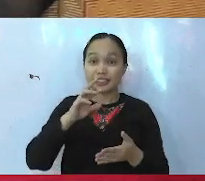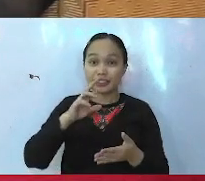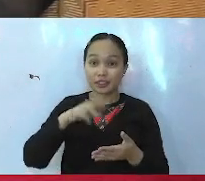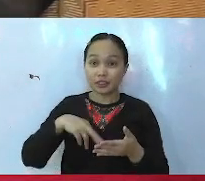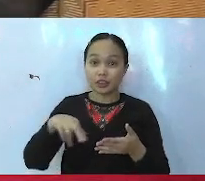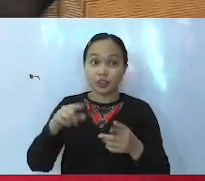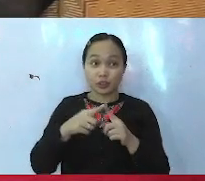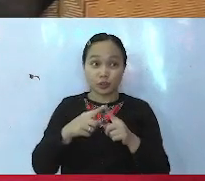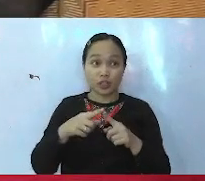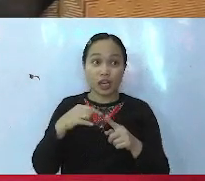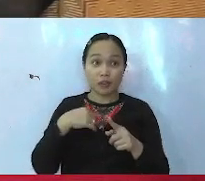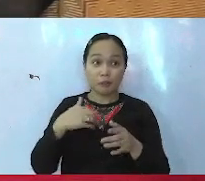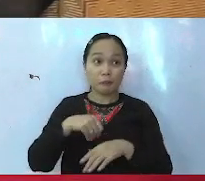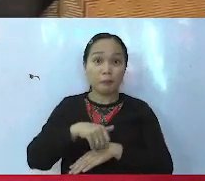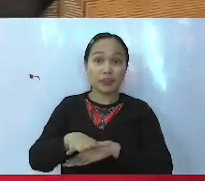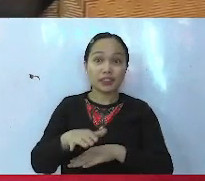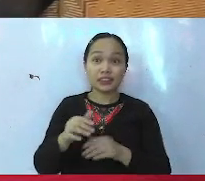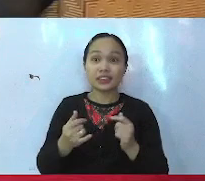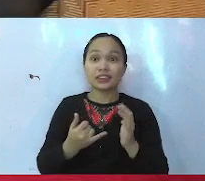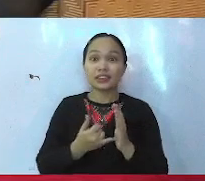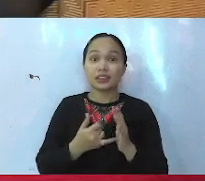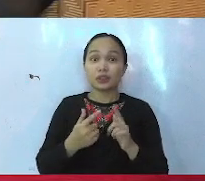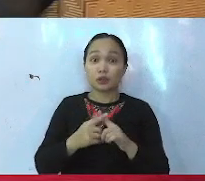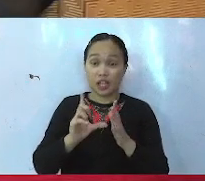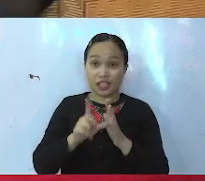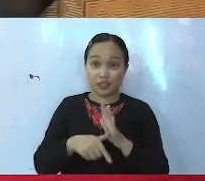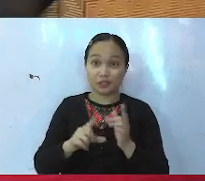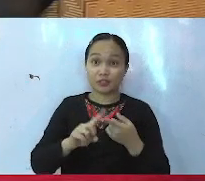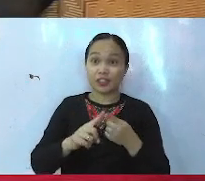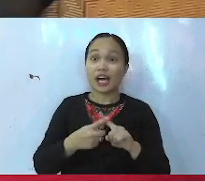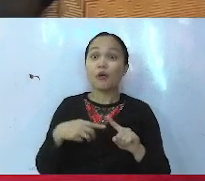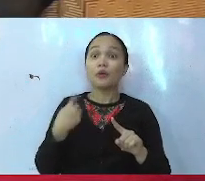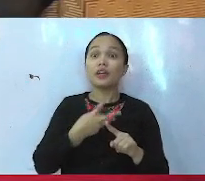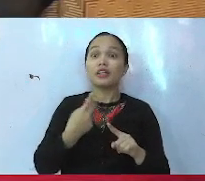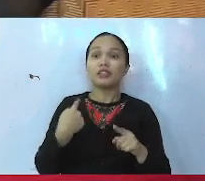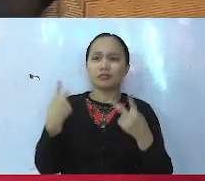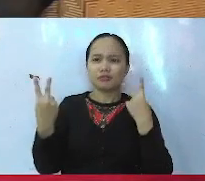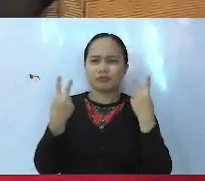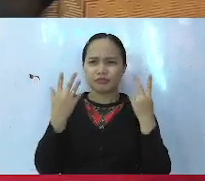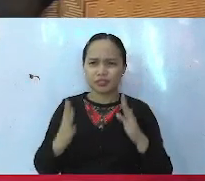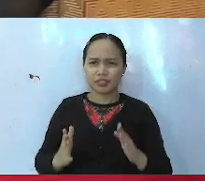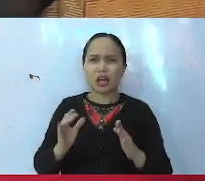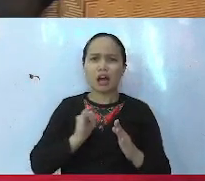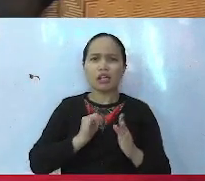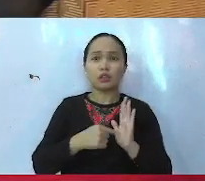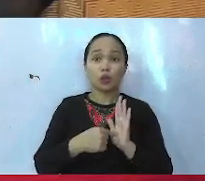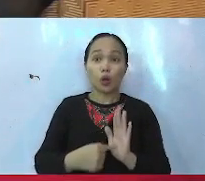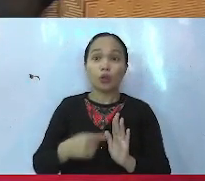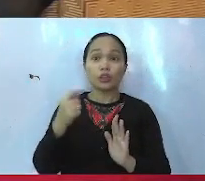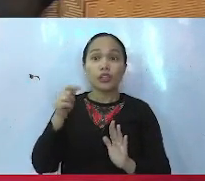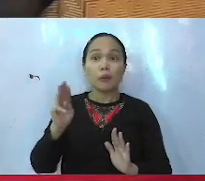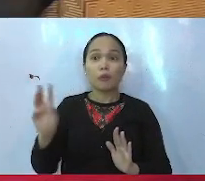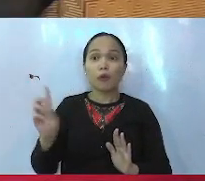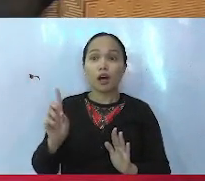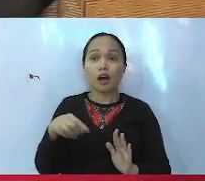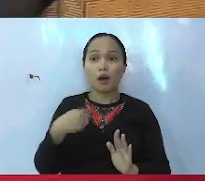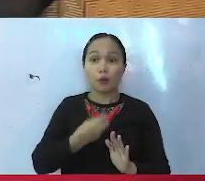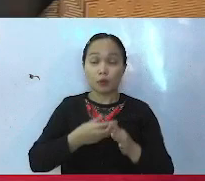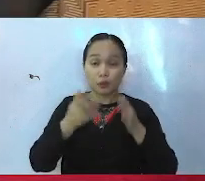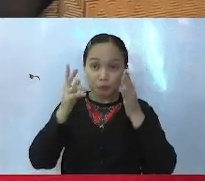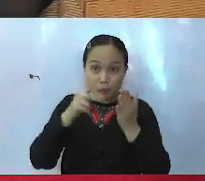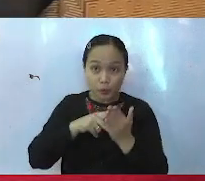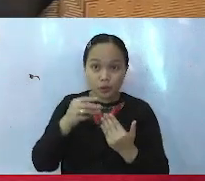sa kaibigan natin na mamaya, papakilala natin, yung guest natin. Pinakilala ko na yan, pinakita ko na sa kanila kung ano yung episode natin last